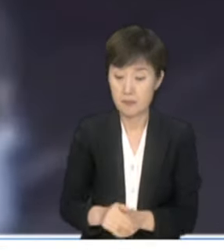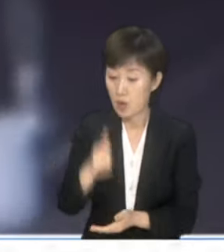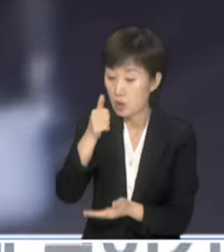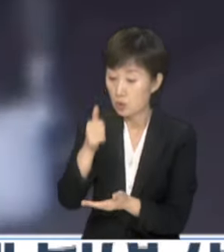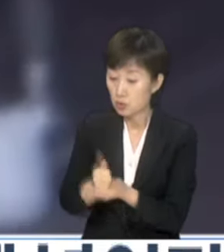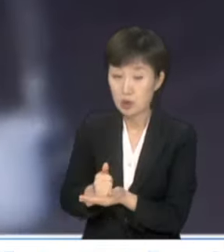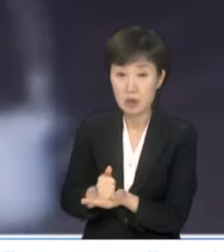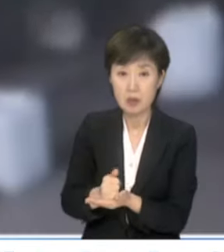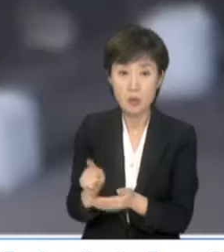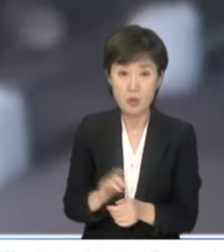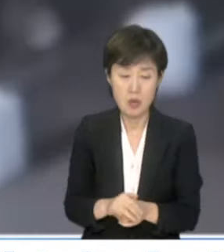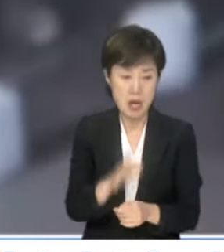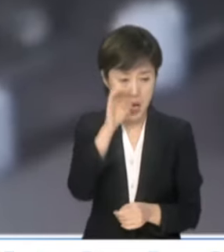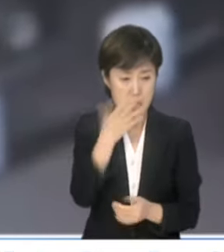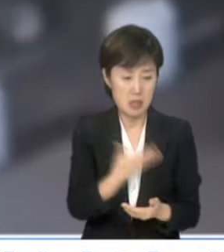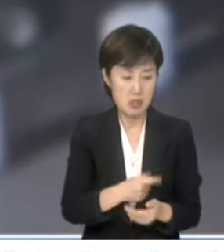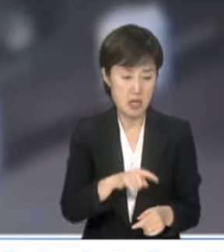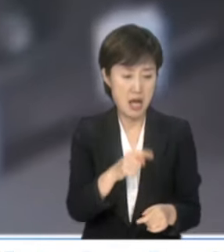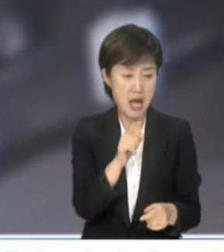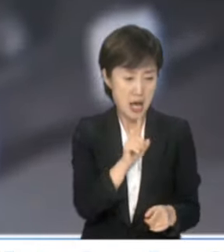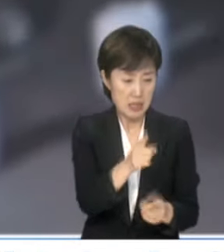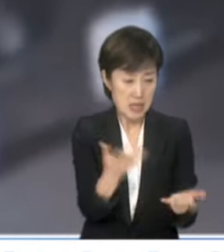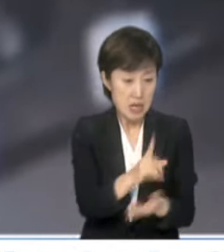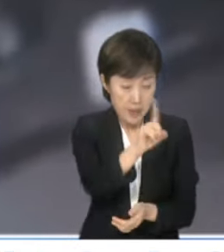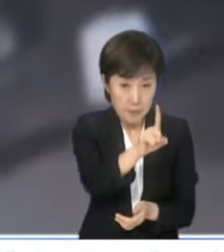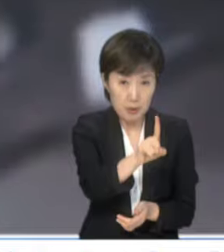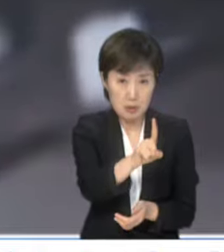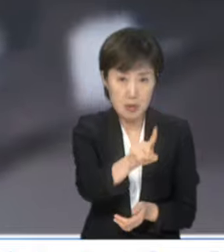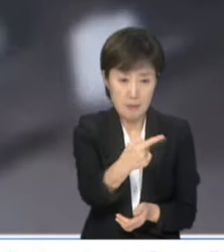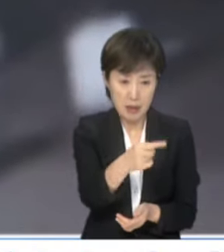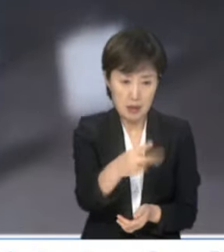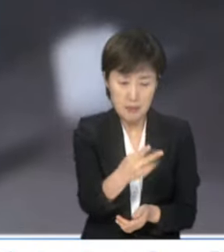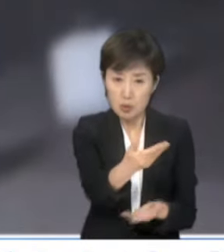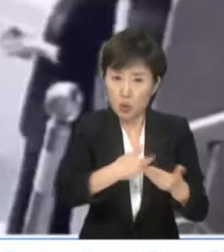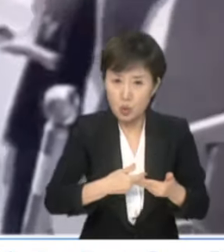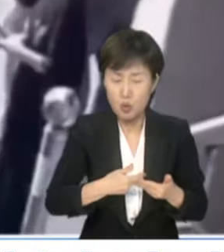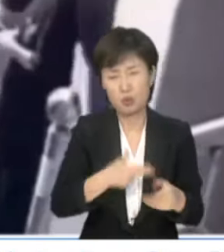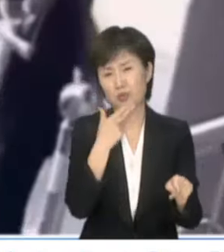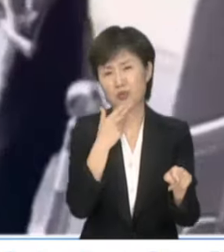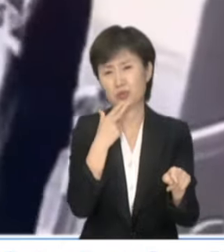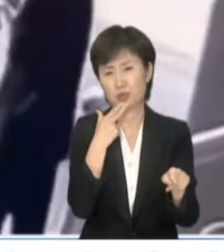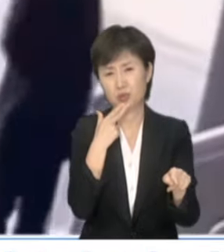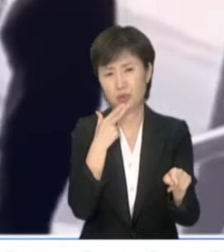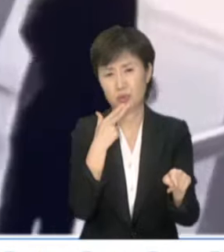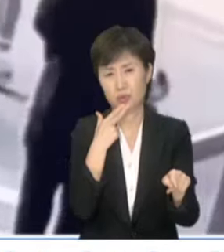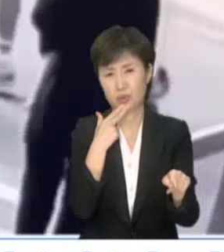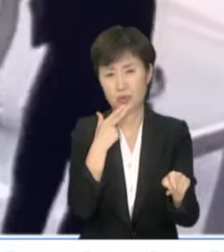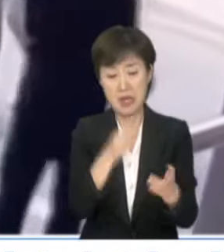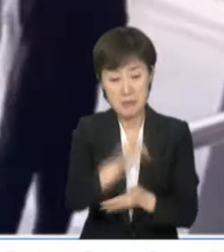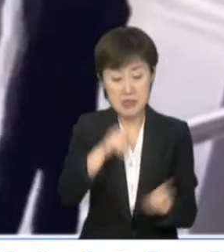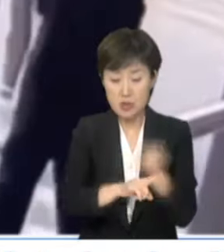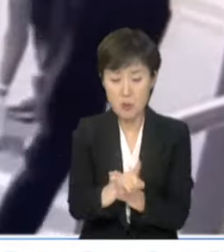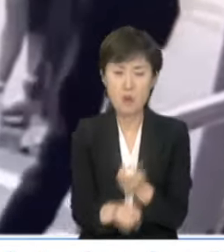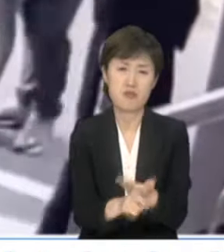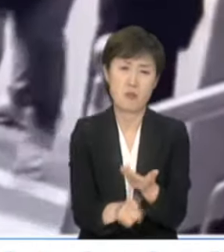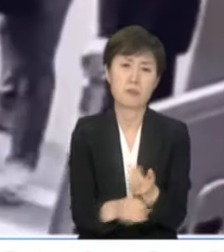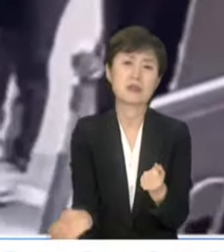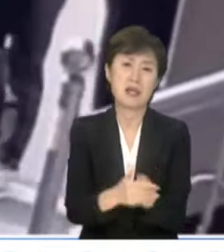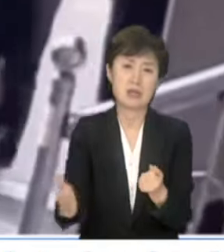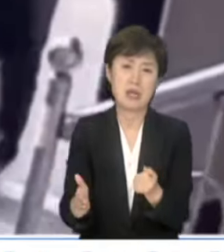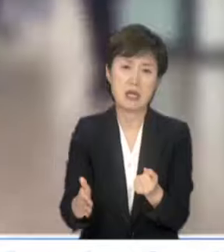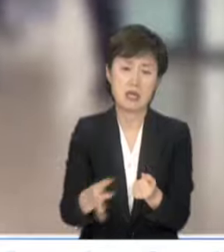건당 수십만 원, 수백만 원씩 고수익을 주겠습니까? 그러니까요. 그만큼 어떤 불법 불법적인 일이거나 리스크가 크기 때문에 이런